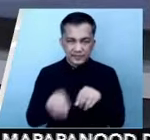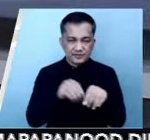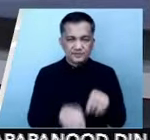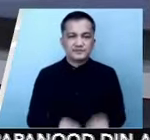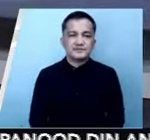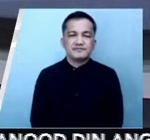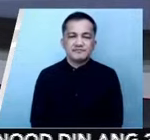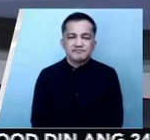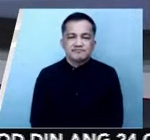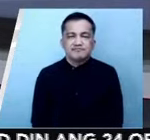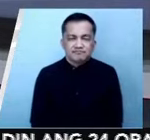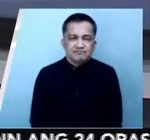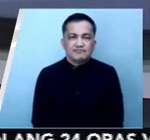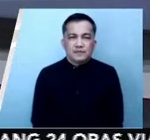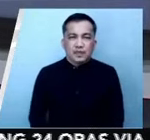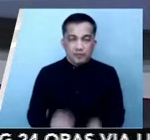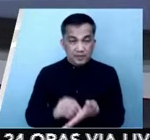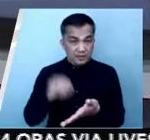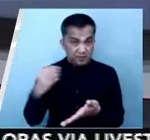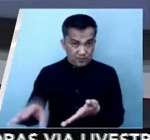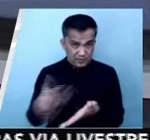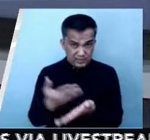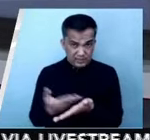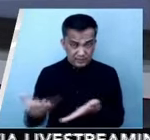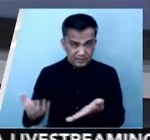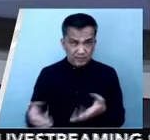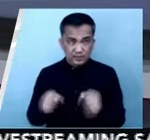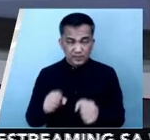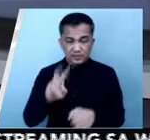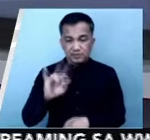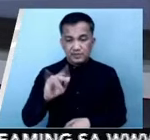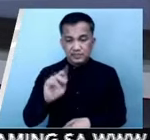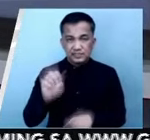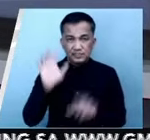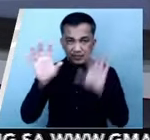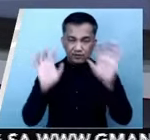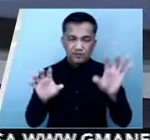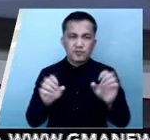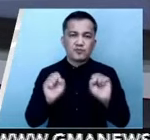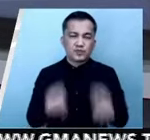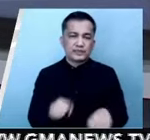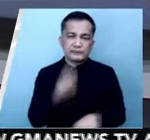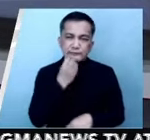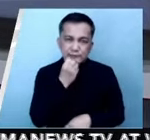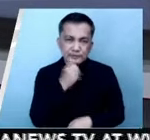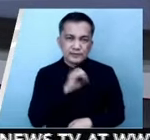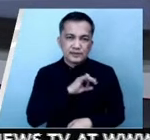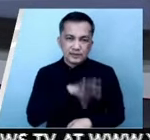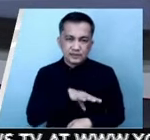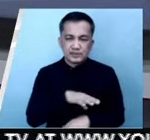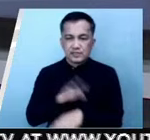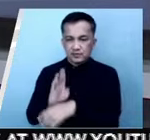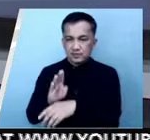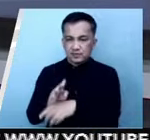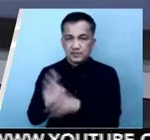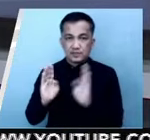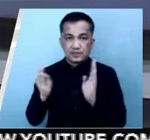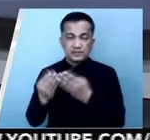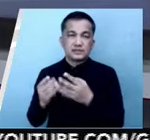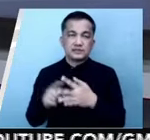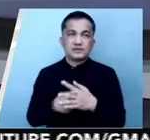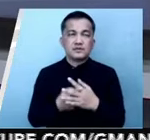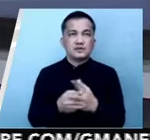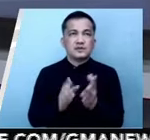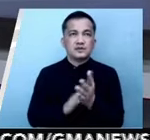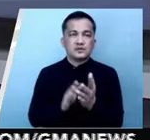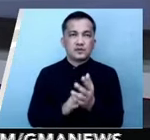Ang mga patapong gamit pwede raw gawing vintage decor at pagkakitaan. Ang negosyo naman ng isang magbabarkada nagsimula sa isang school